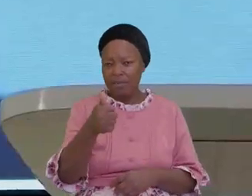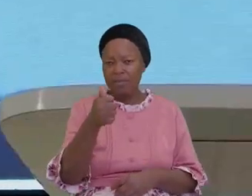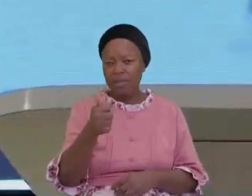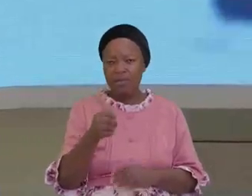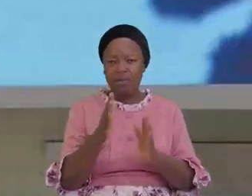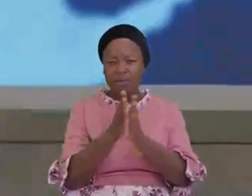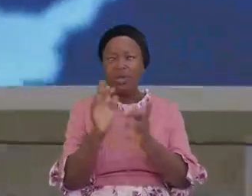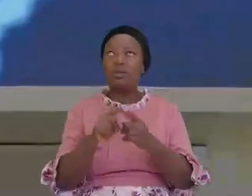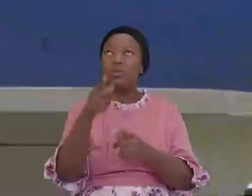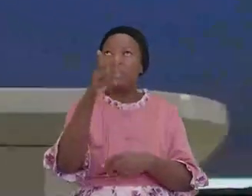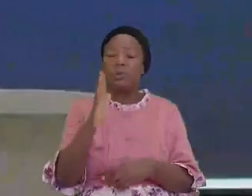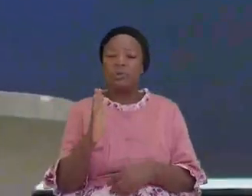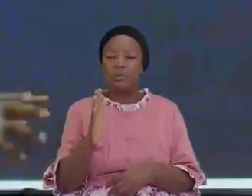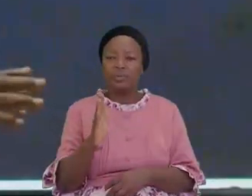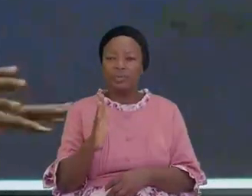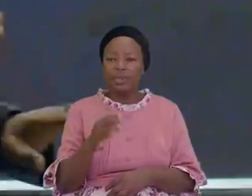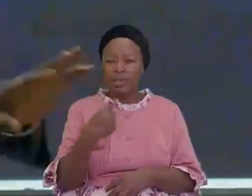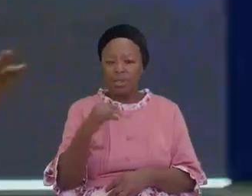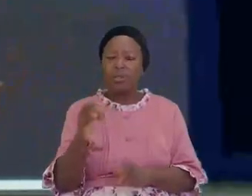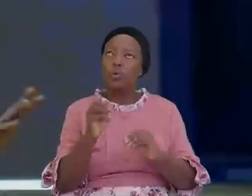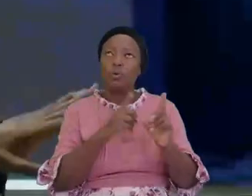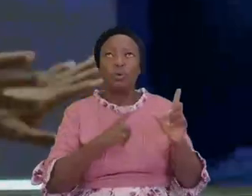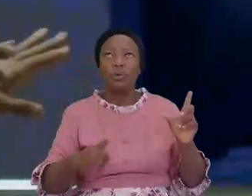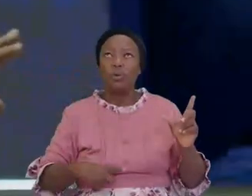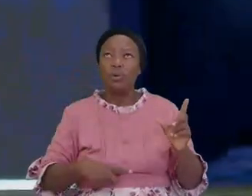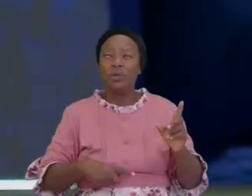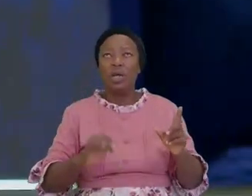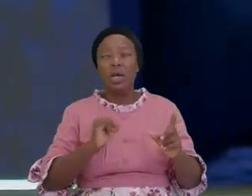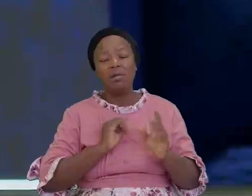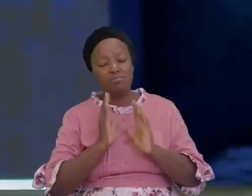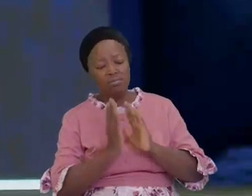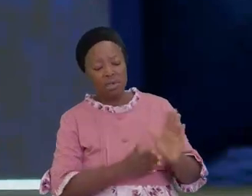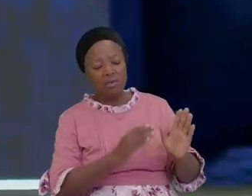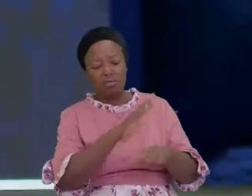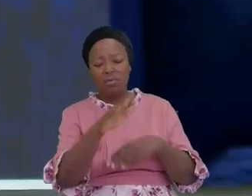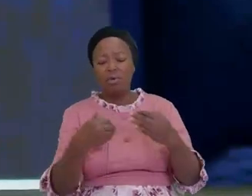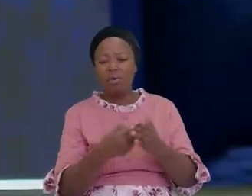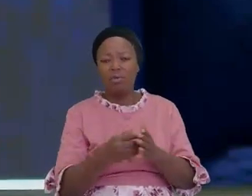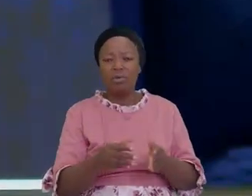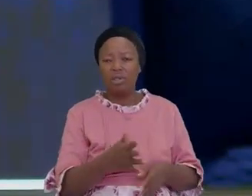j'ai commencé alors à prier Dieu. Et j'ai dit, oh Seigneur,